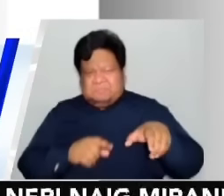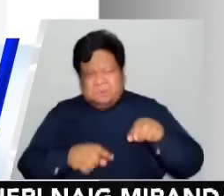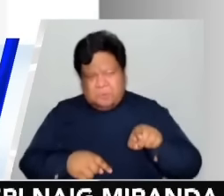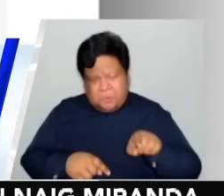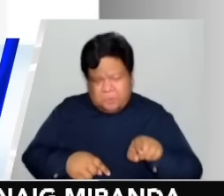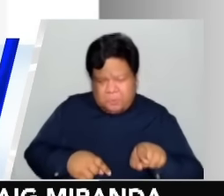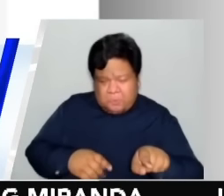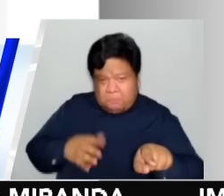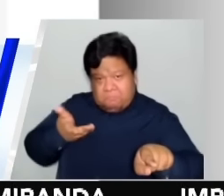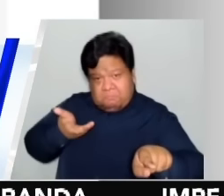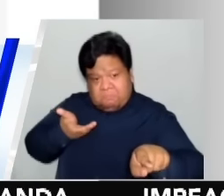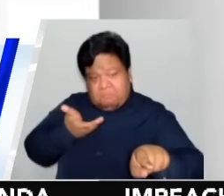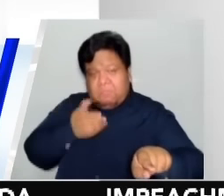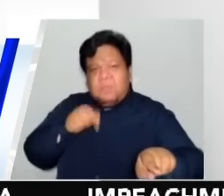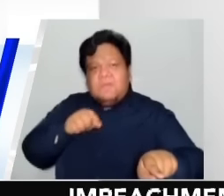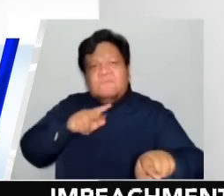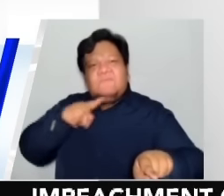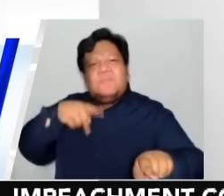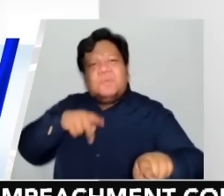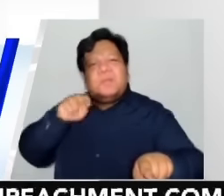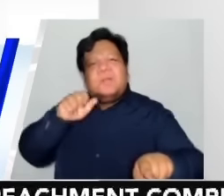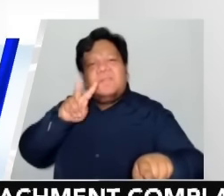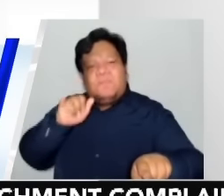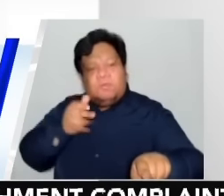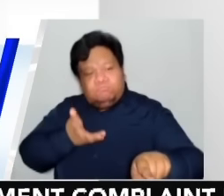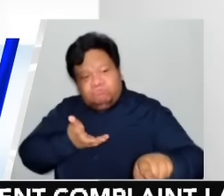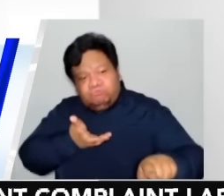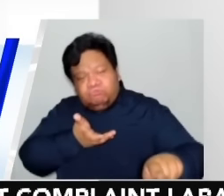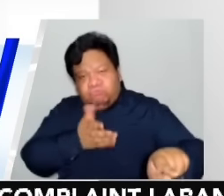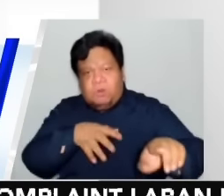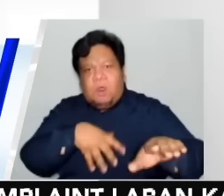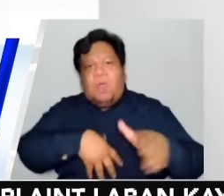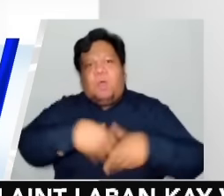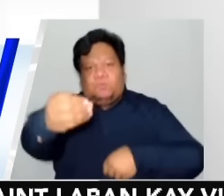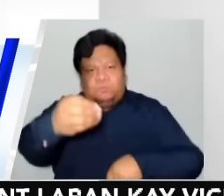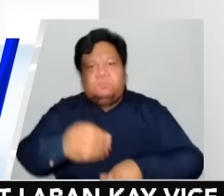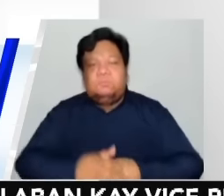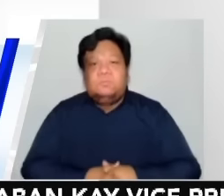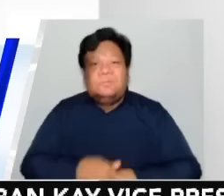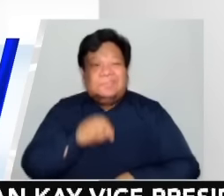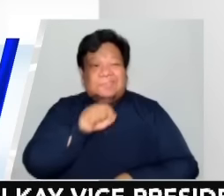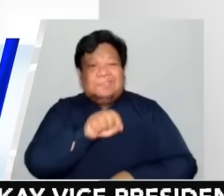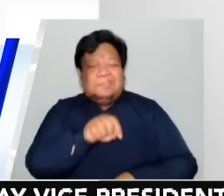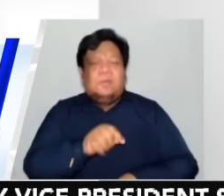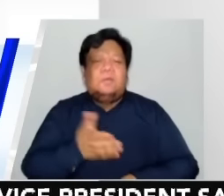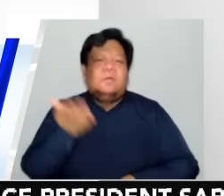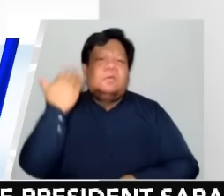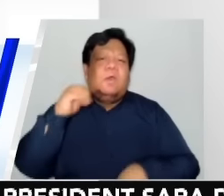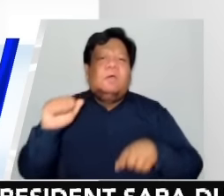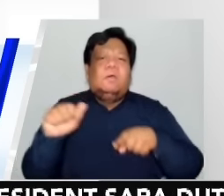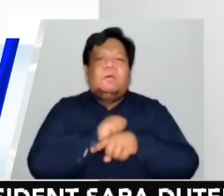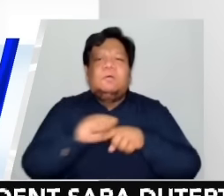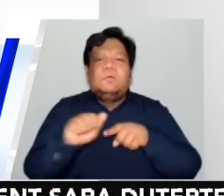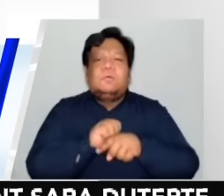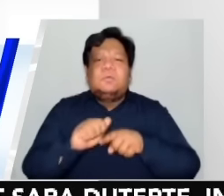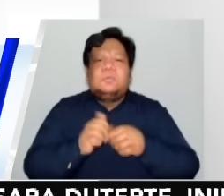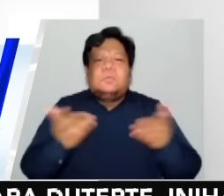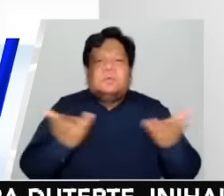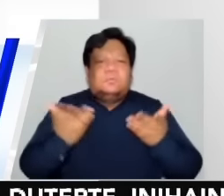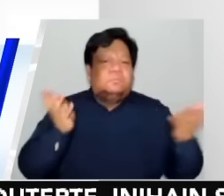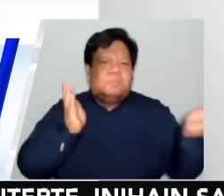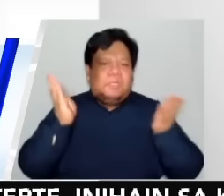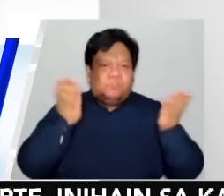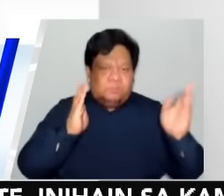Russian News Agency, ang submarine ay galing sa sinalihang naval exercises sa Kota Kinabalu, Malaysia at pauwi na sa